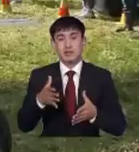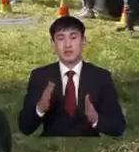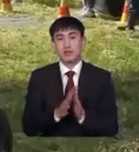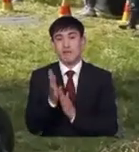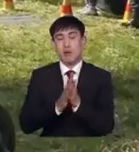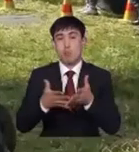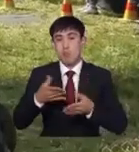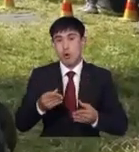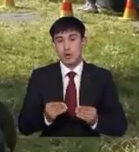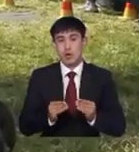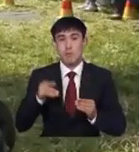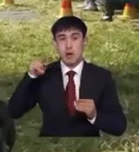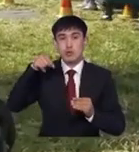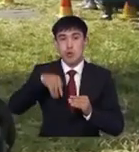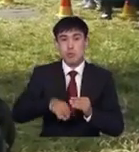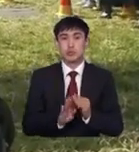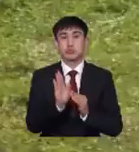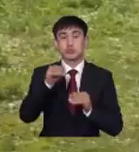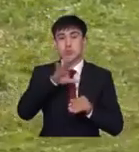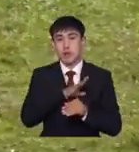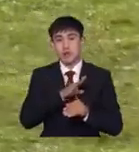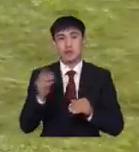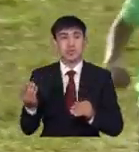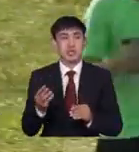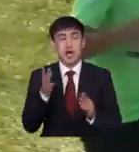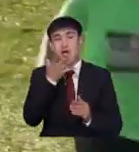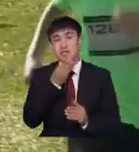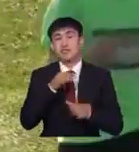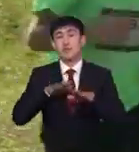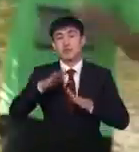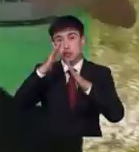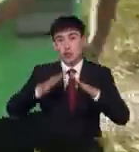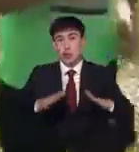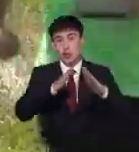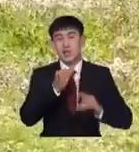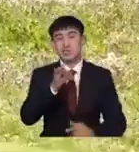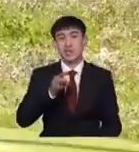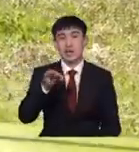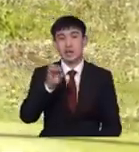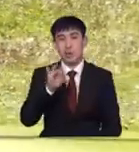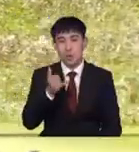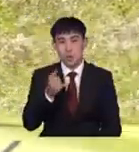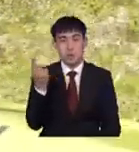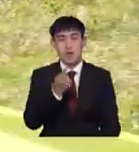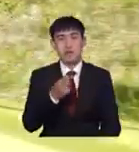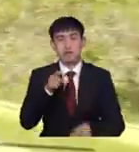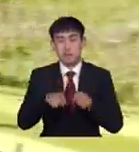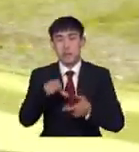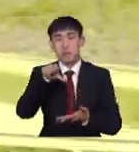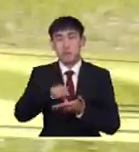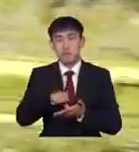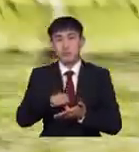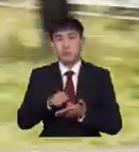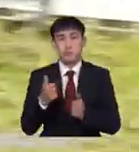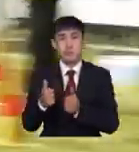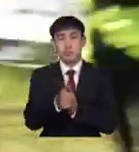дождя, подъемы и спуски. Однако все это компенсировала живописная местность гор Заилийского Алатау. Самым первым в этом забеге пришел